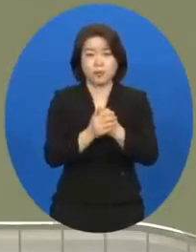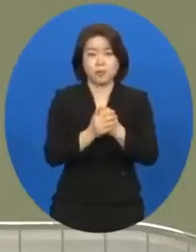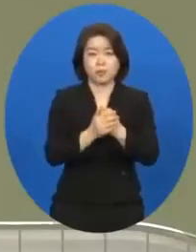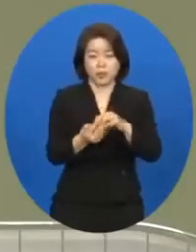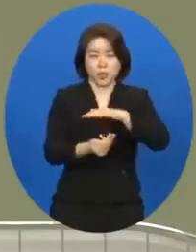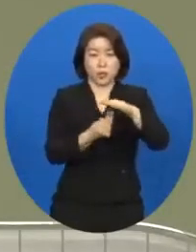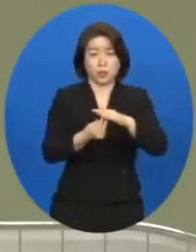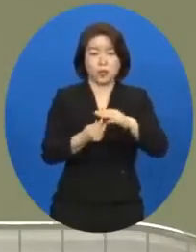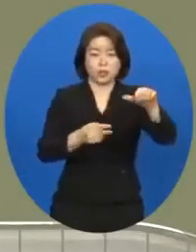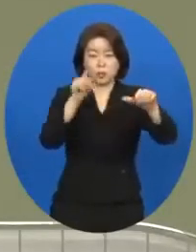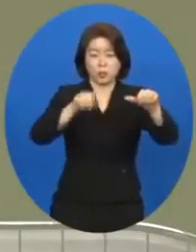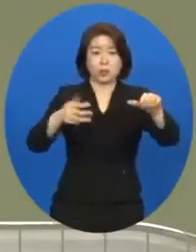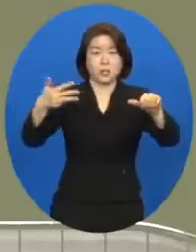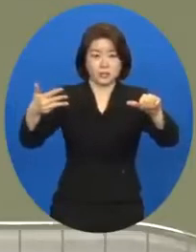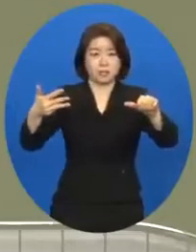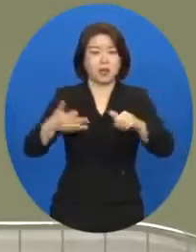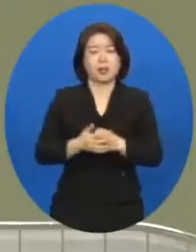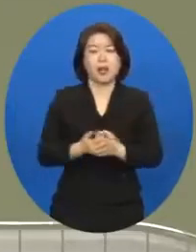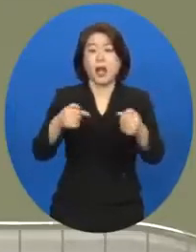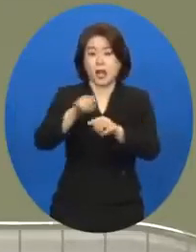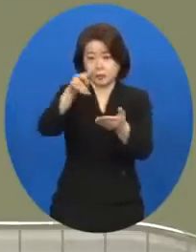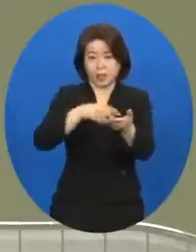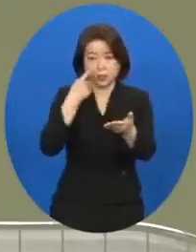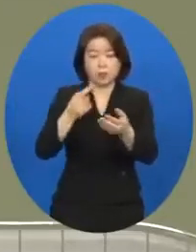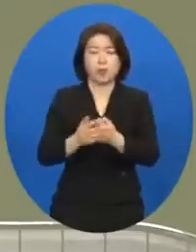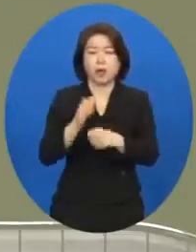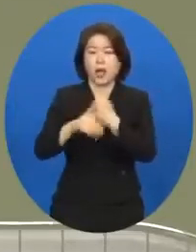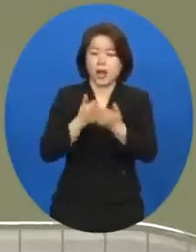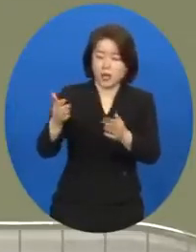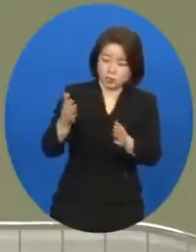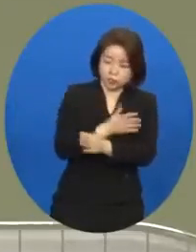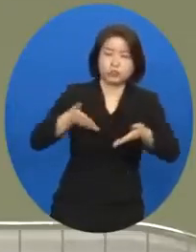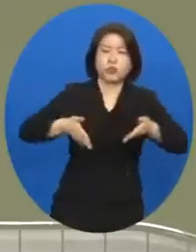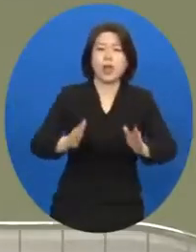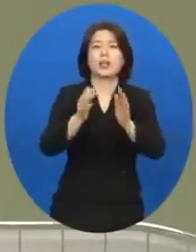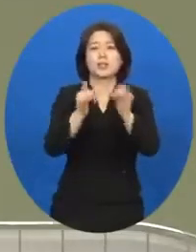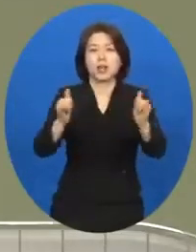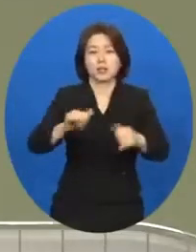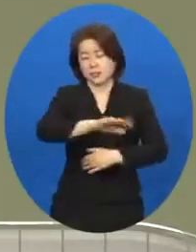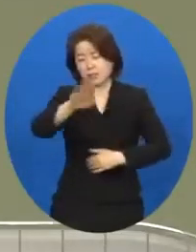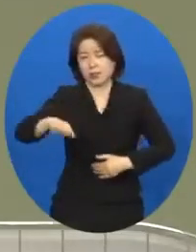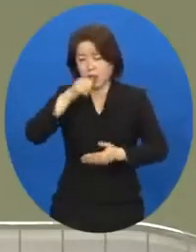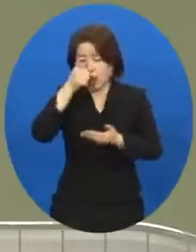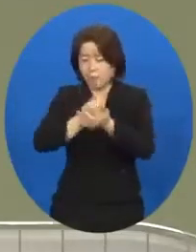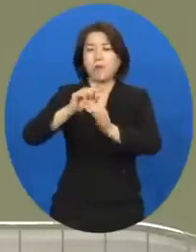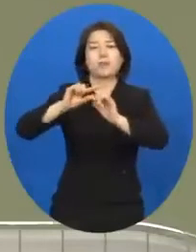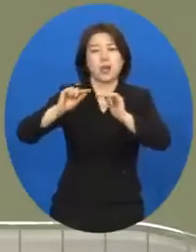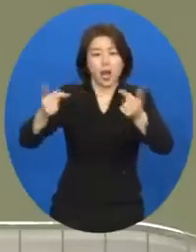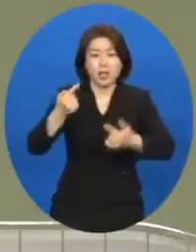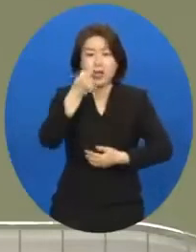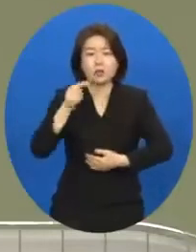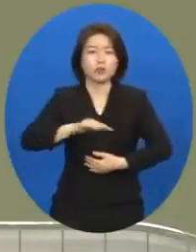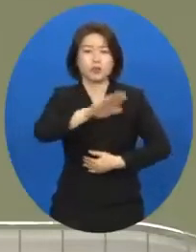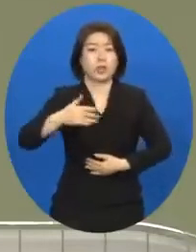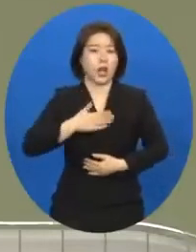요한일서 5장 18절 함께 읽으실까요? 하나님께로부터 난 자는 다 범죄하지 아니하는 줄을 우리가